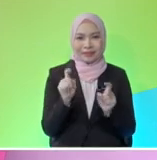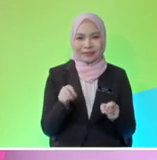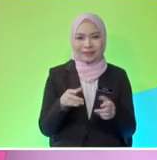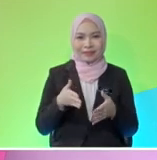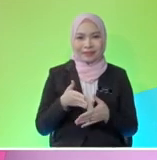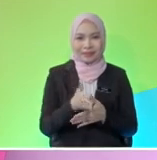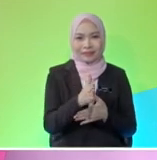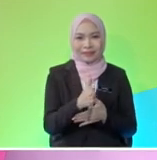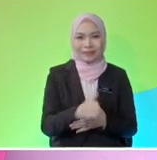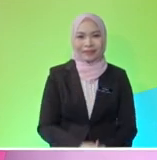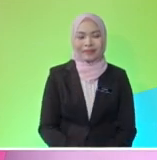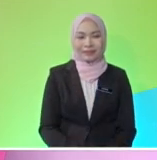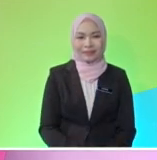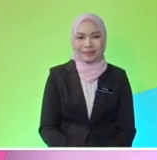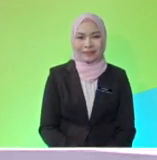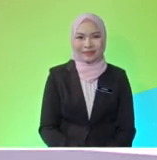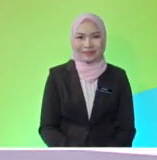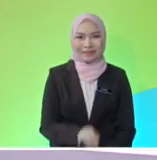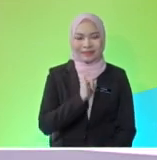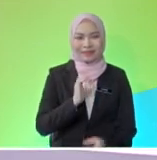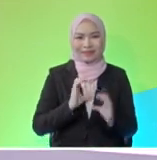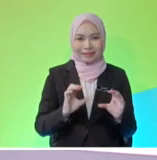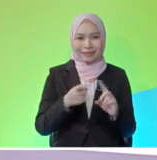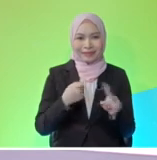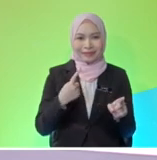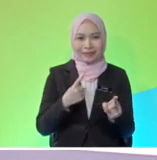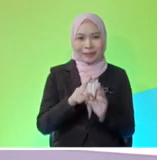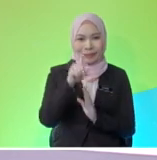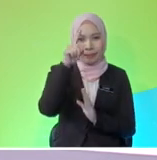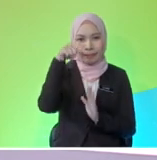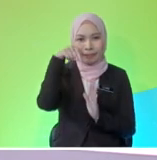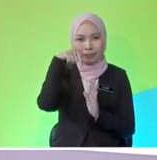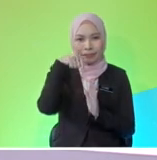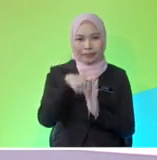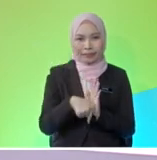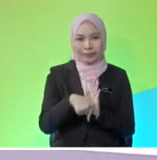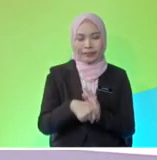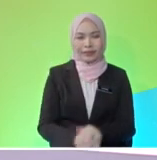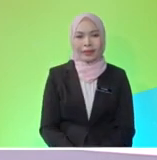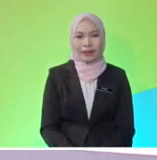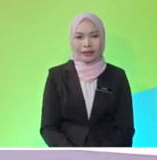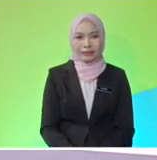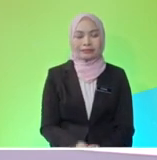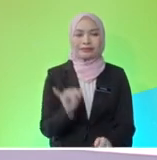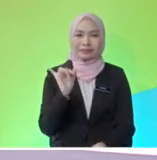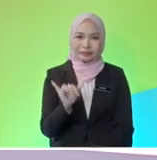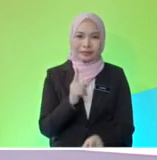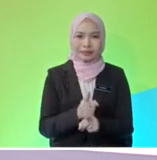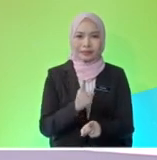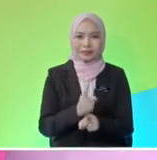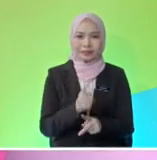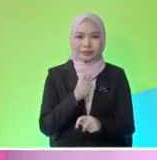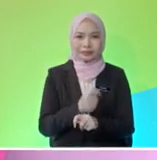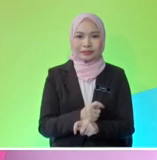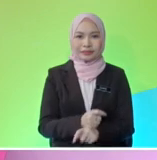papan baik. Putih? Saya cuba cikgu Okey, baik. Daripada atas terus sampai ke bawah. Betul. Tepat sekali.